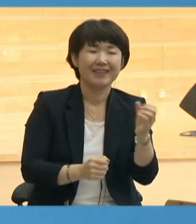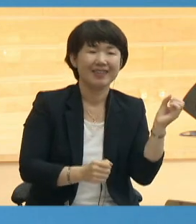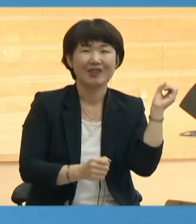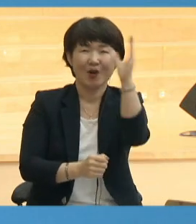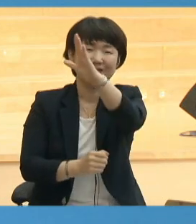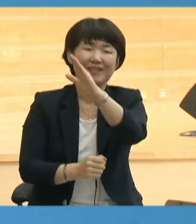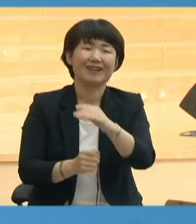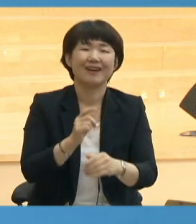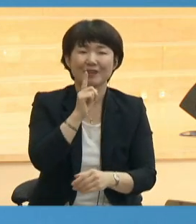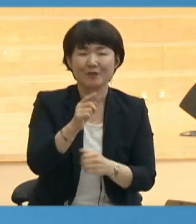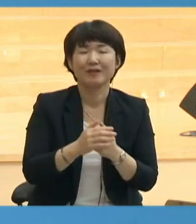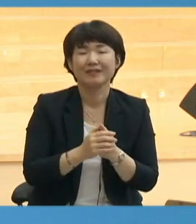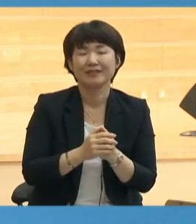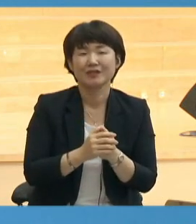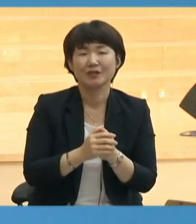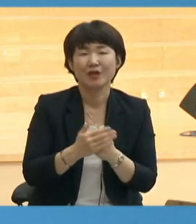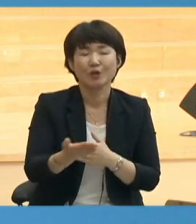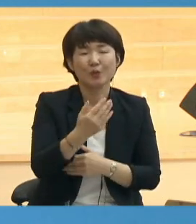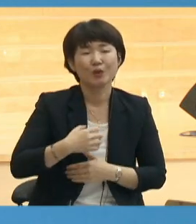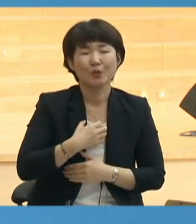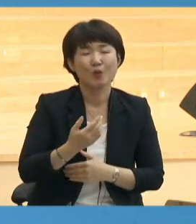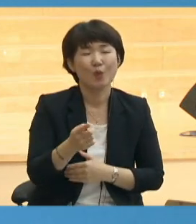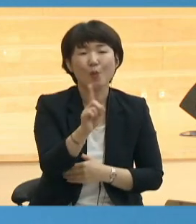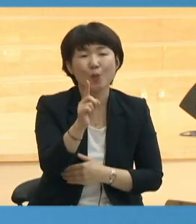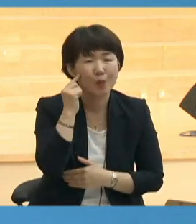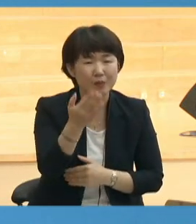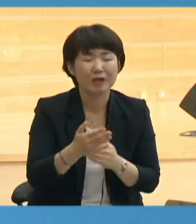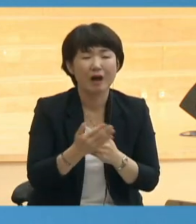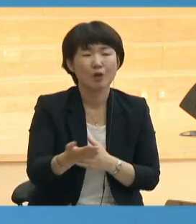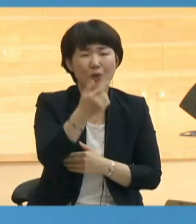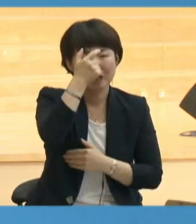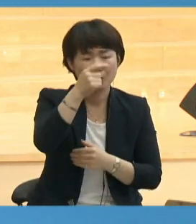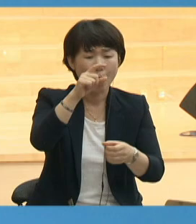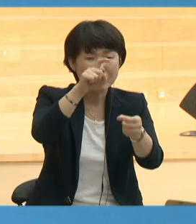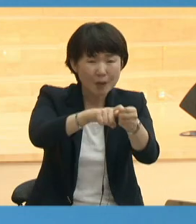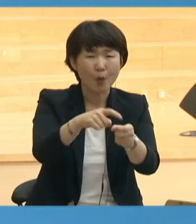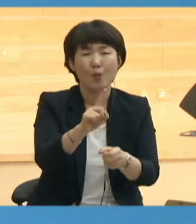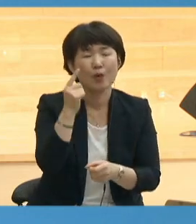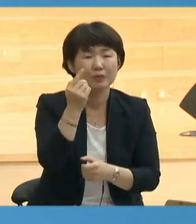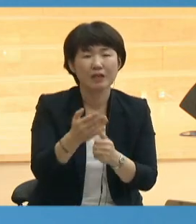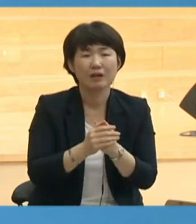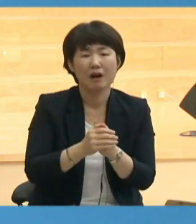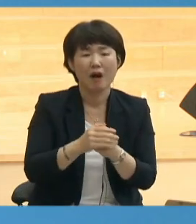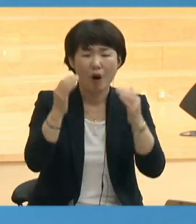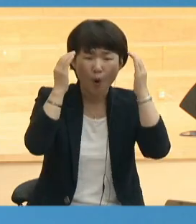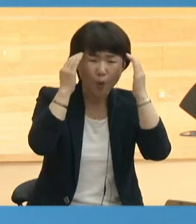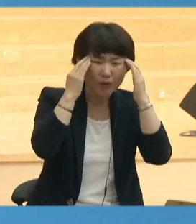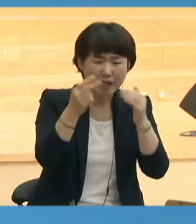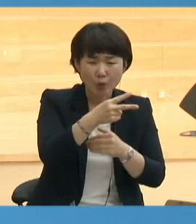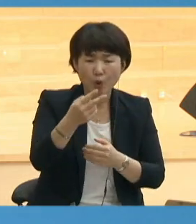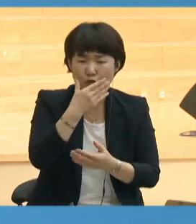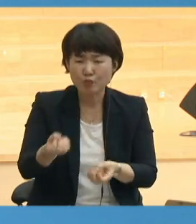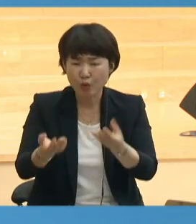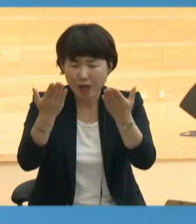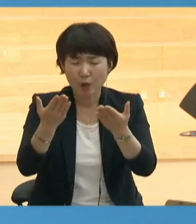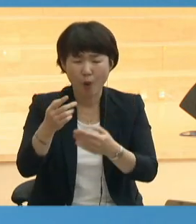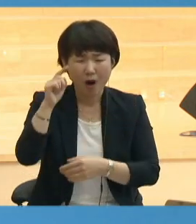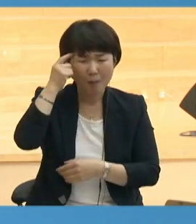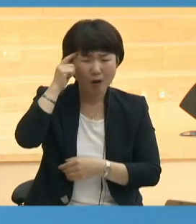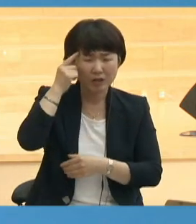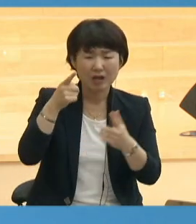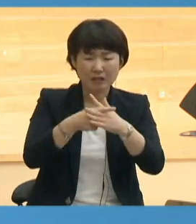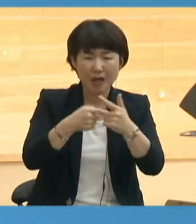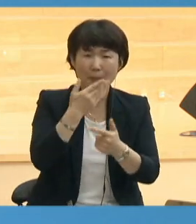나옵니다 여러분이 염려가 뭡니까 여러분의 기도 제목이 뭡니까 고난이 변장 된 축복이라는 머리로는